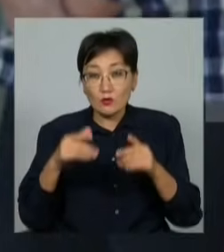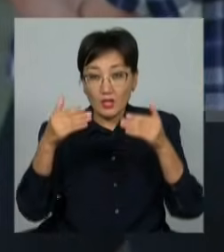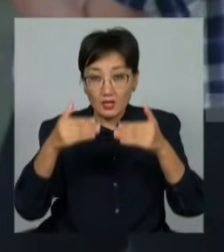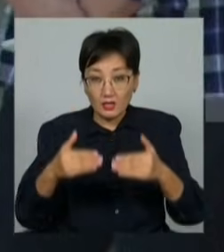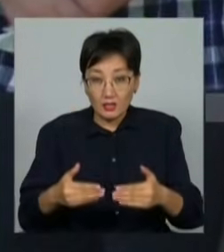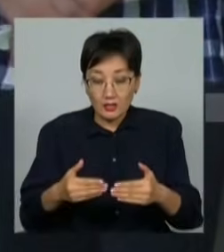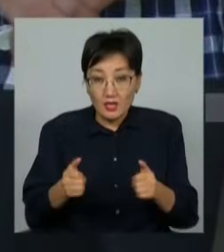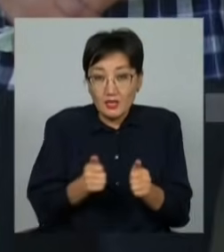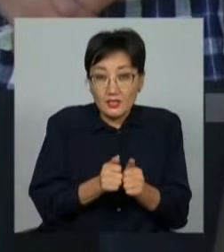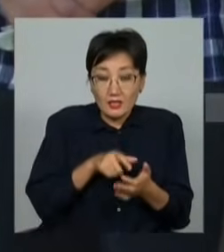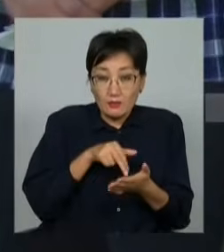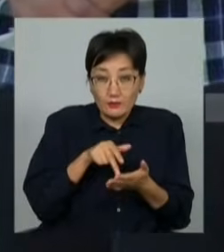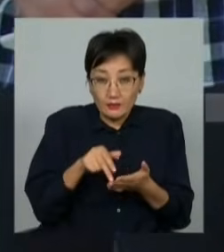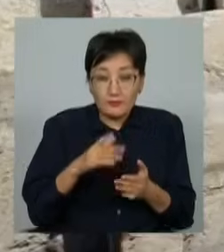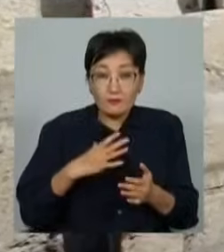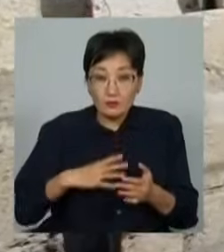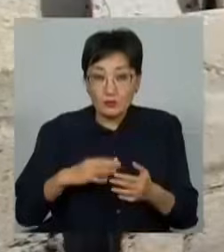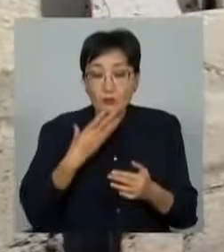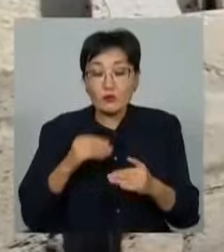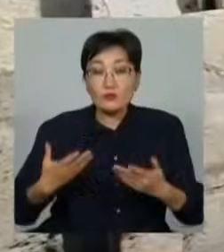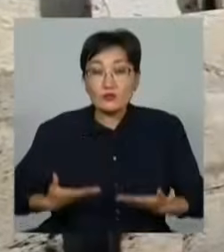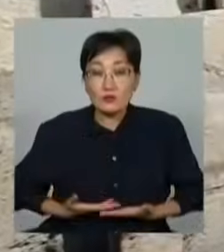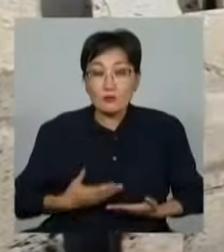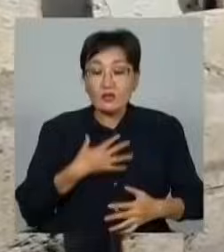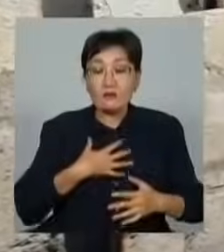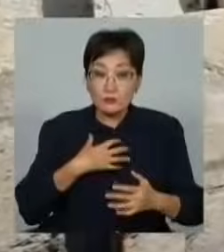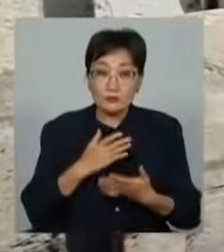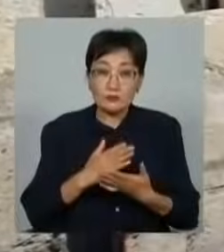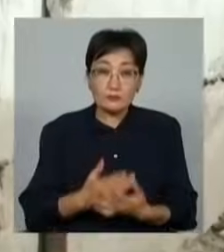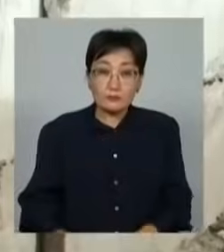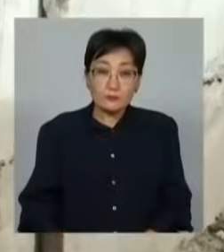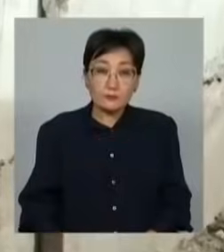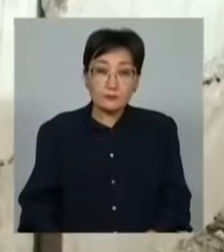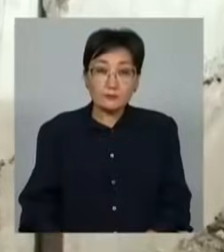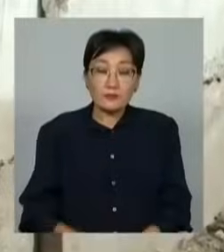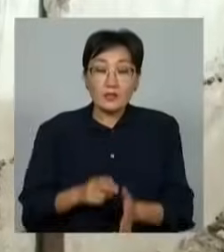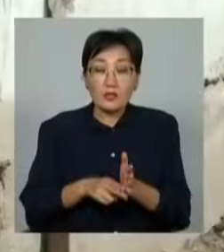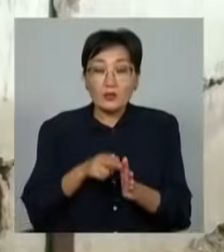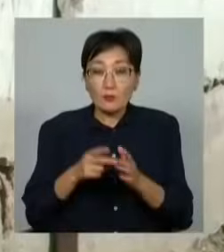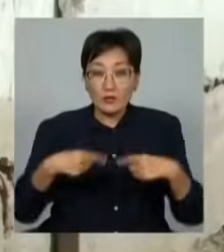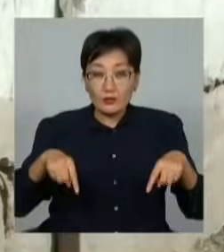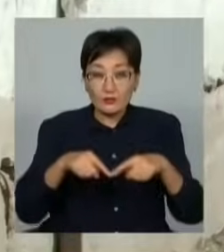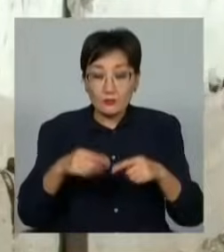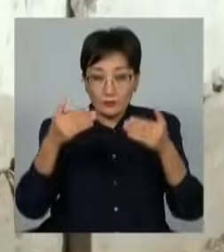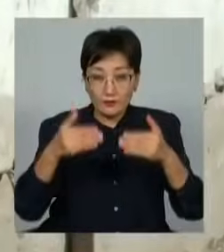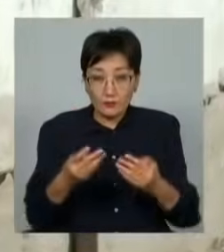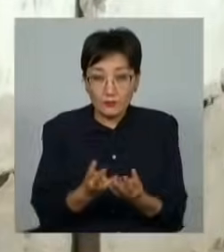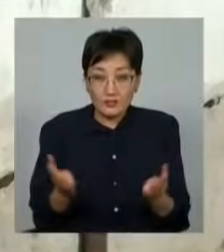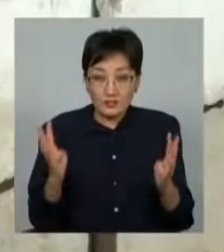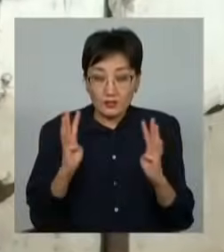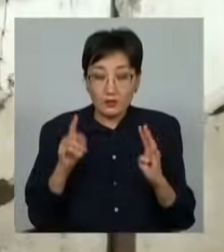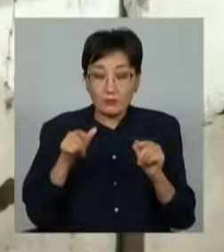тақала жүруге тура келетінін айтады. Сондықтан өз өмірлеріне алаңдаулы. Теміржол қоймаларының сыртын қоршаған